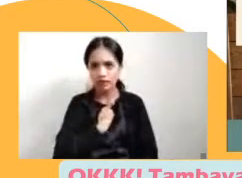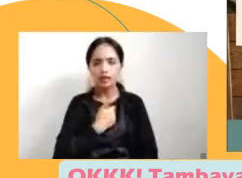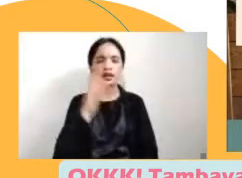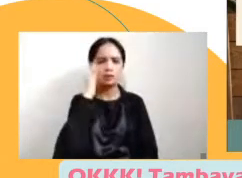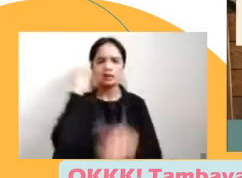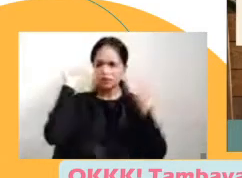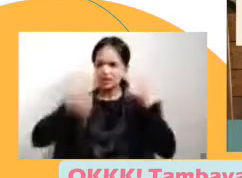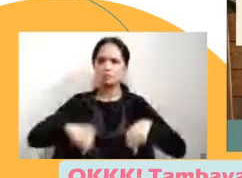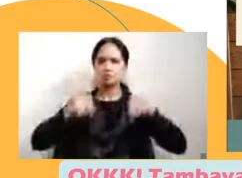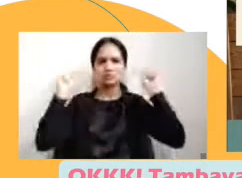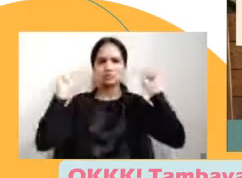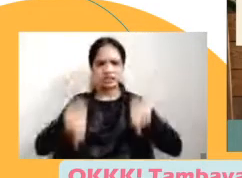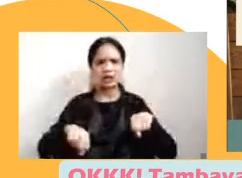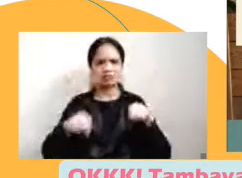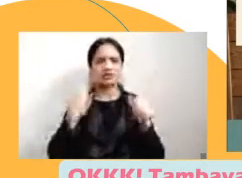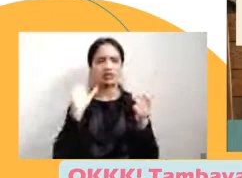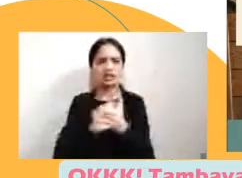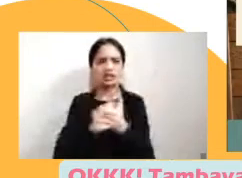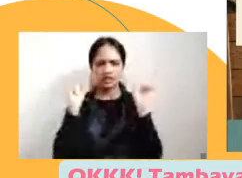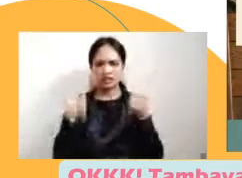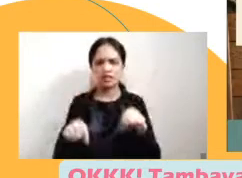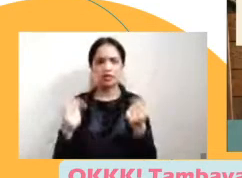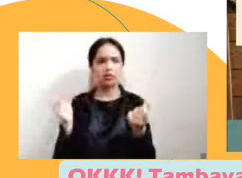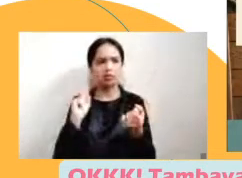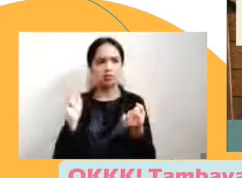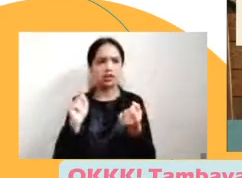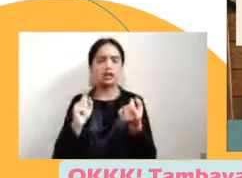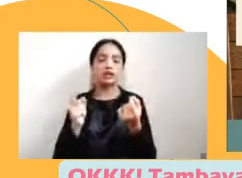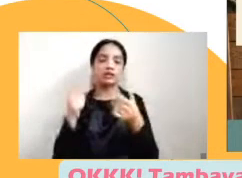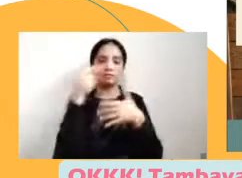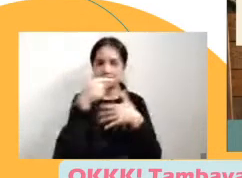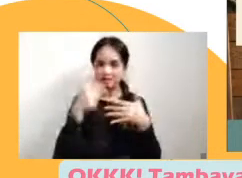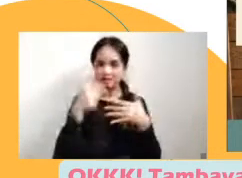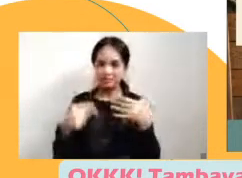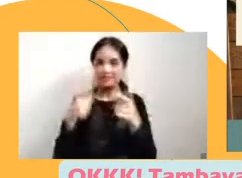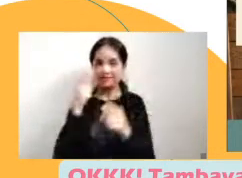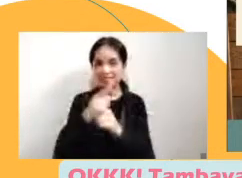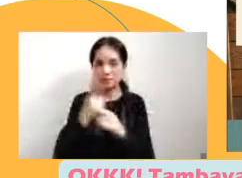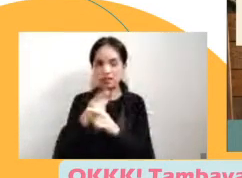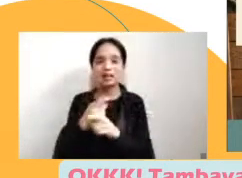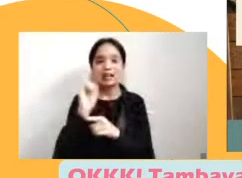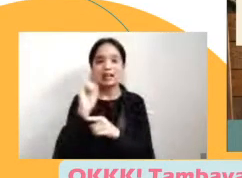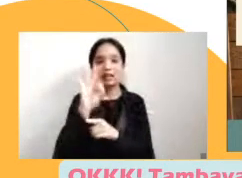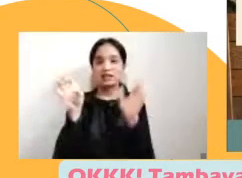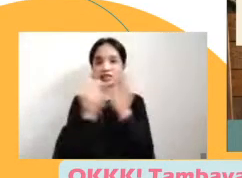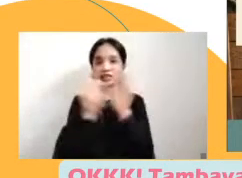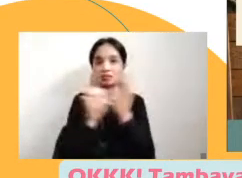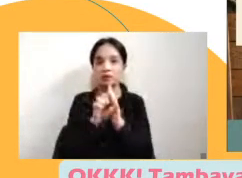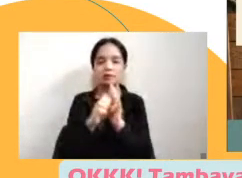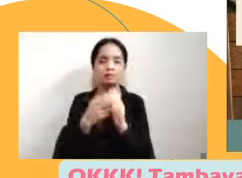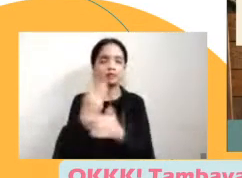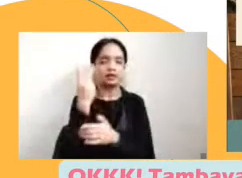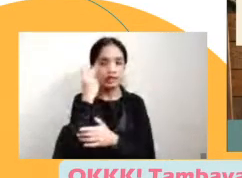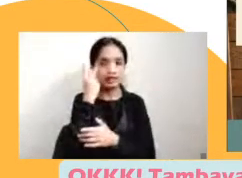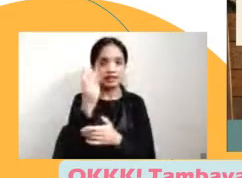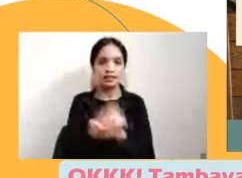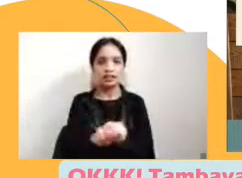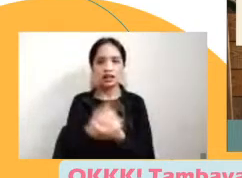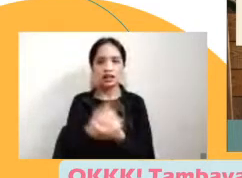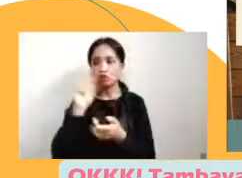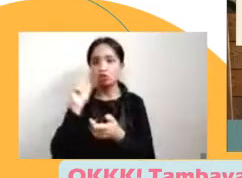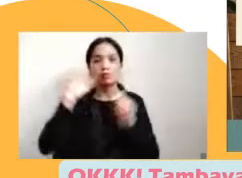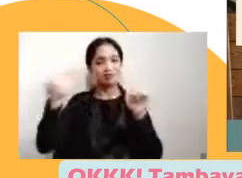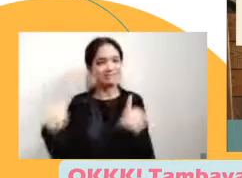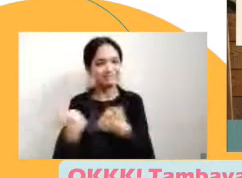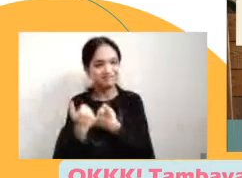pala natin gawin at lagpasan yung mga bagay na yon, no? Parang kapag babalikan mo yung mga pagsubok na